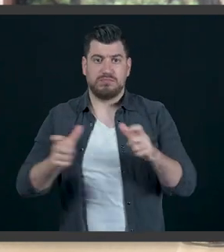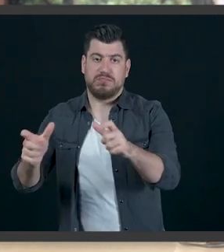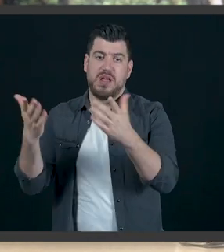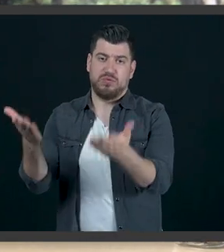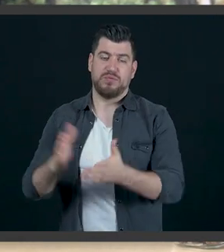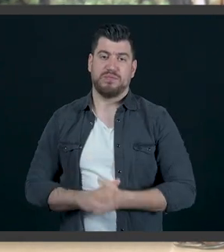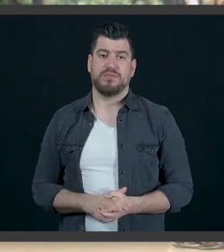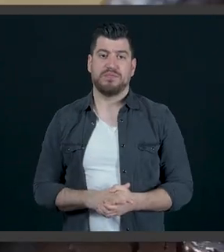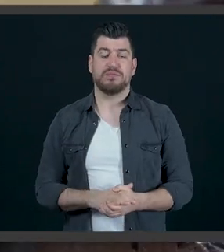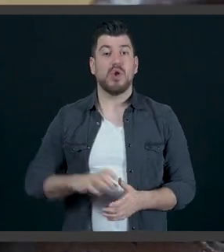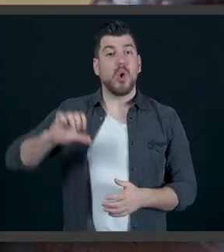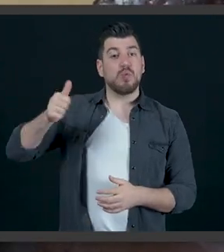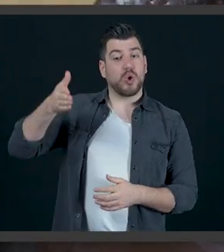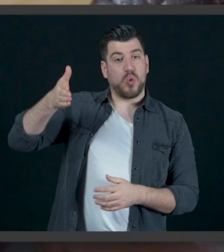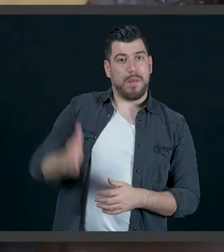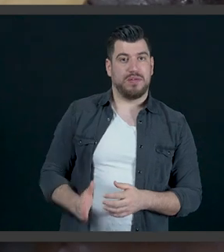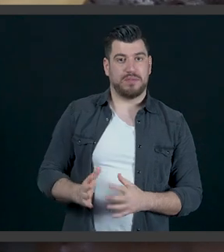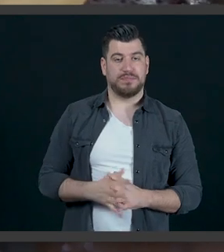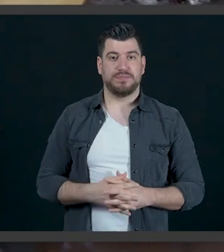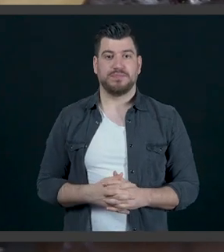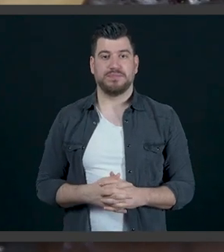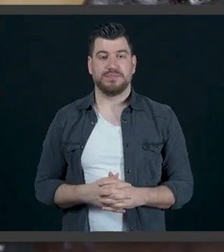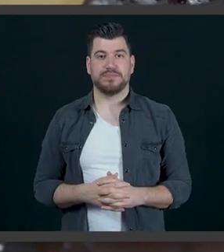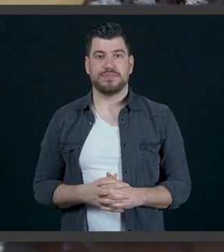Λοιπόν, και πάμε να κόψουμε το πρώτο μας κομμάτι.